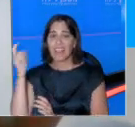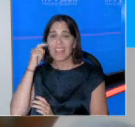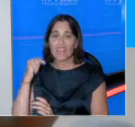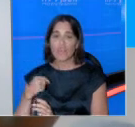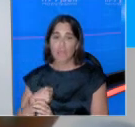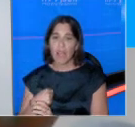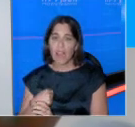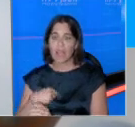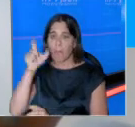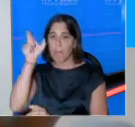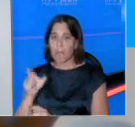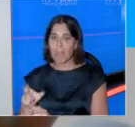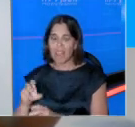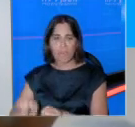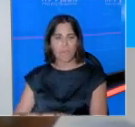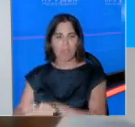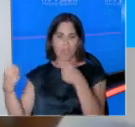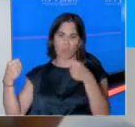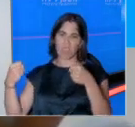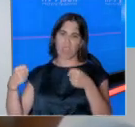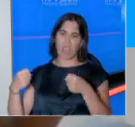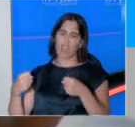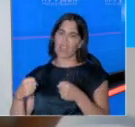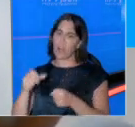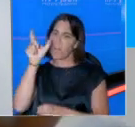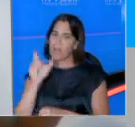זה נשמע אדם מרוסק, אדם שאיבד